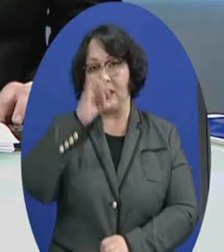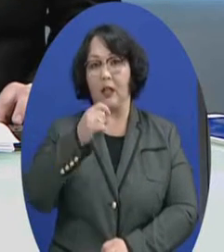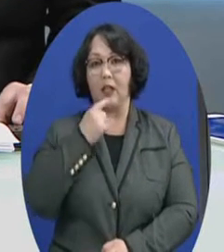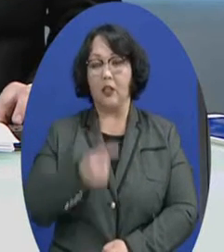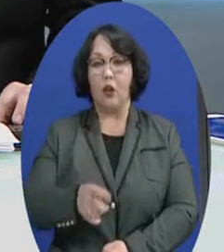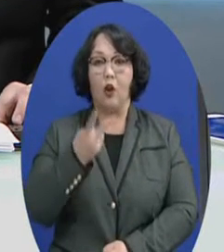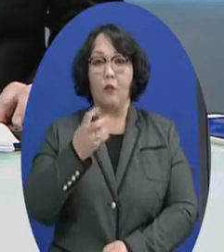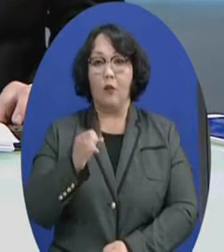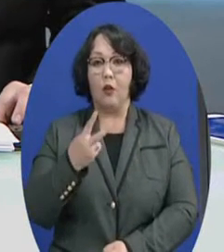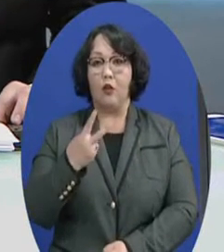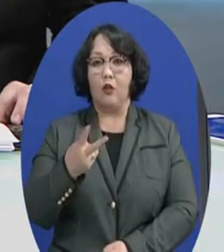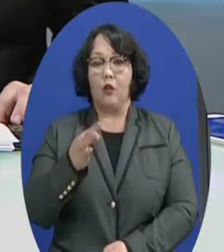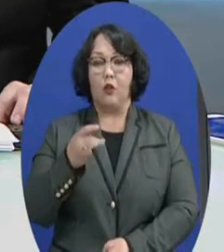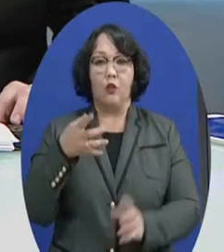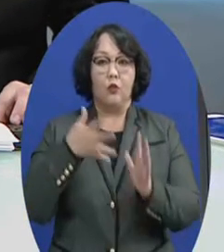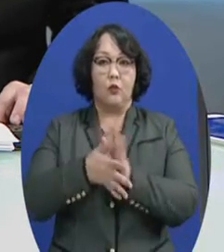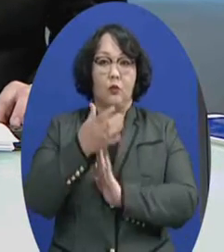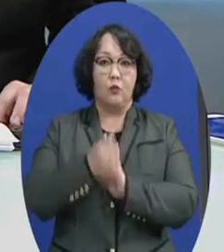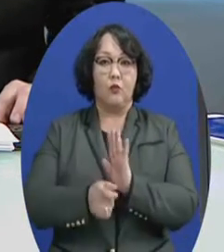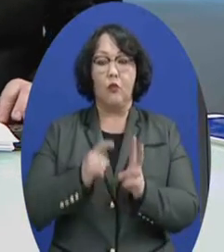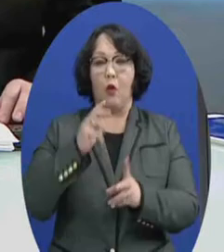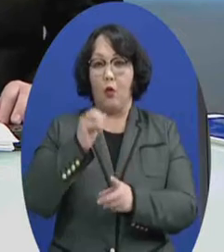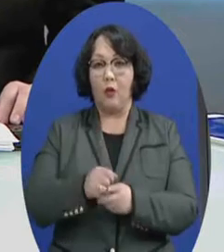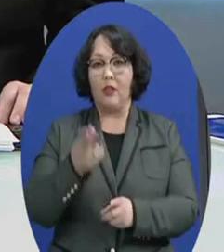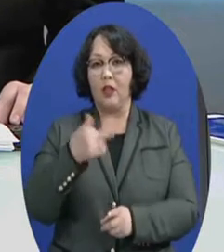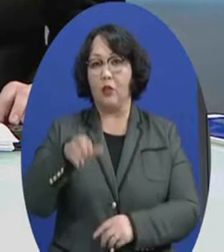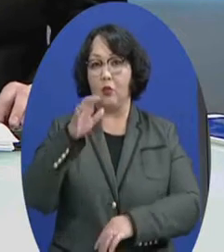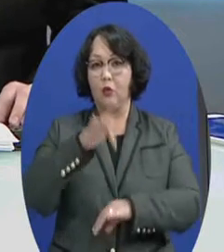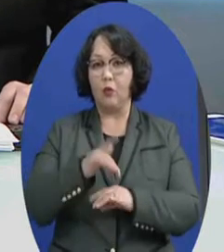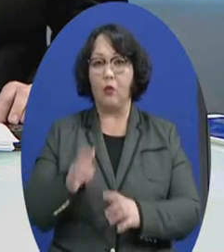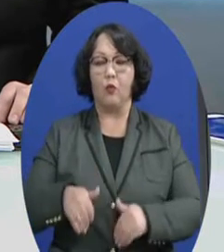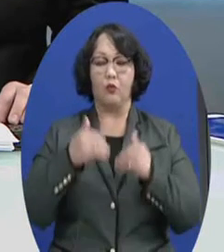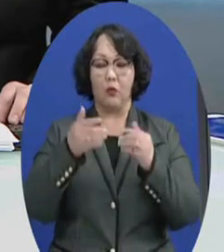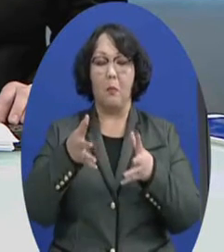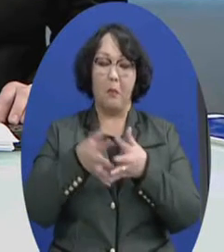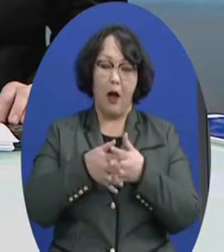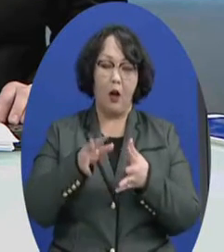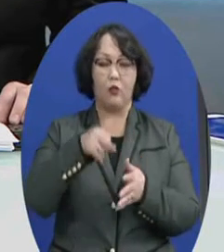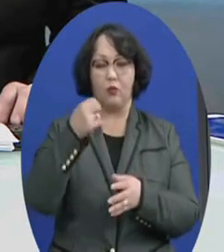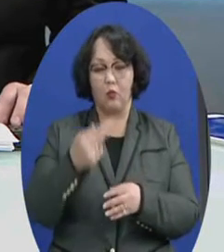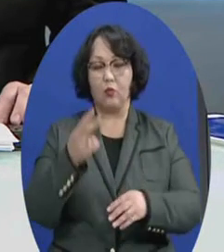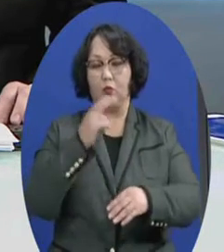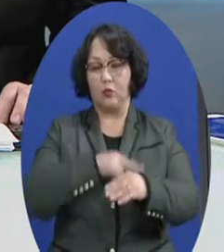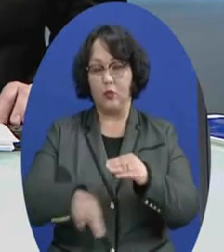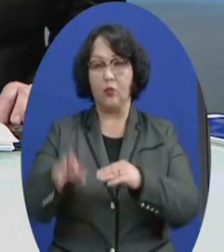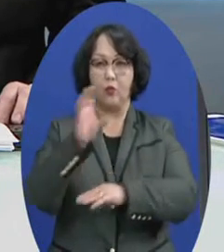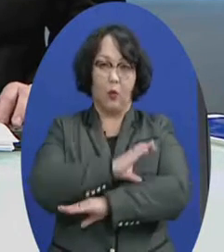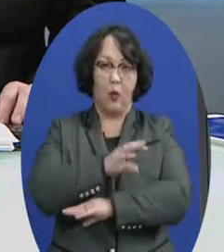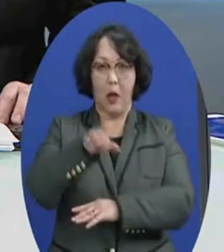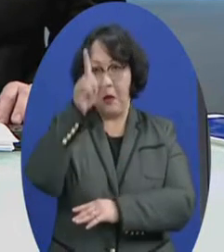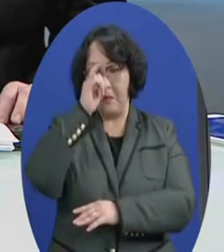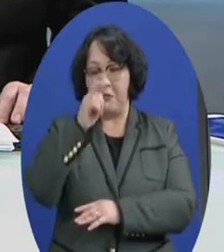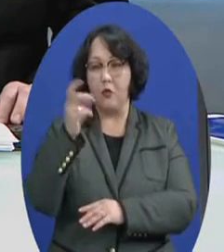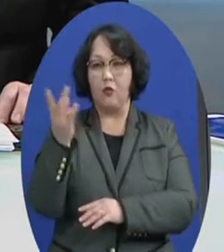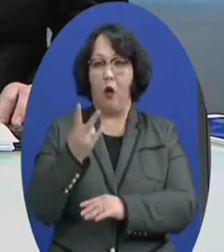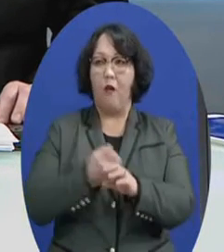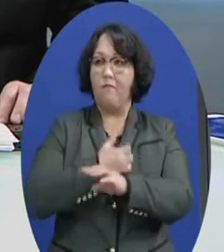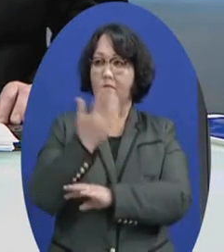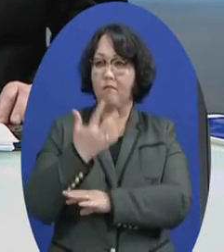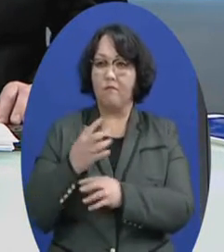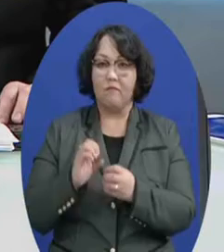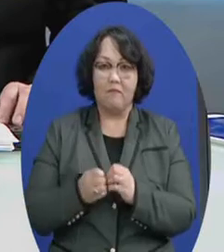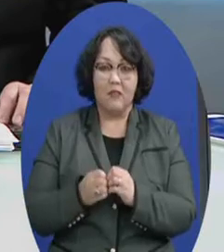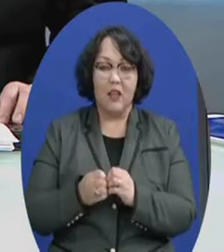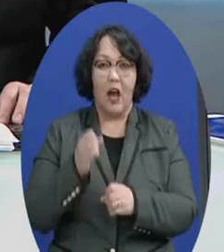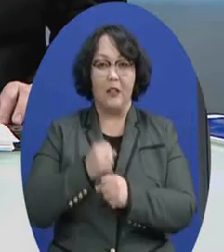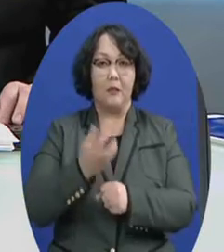байна. 2022 оны төсвийн хөрөнгө оруулалтыг дэд төвүүдийг хөгжүүлэх орон сууц, сургууль, цэцэрлэг, эмнэлэг, ногоон байгууламж барьж